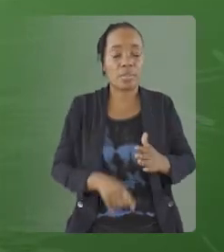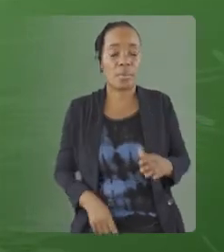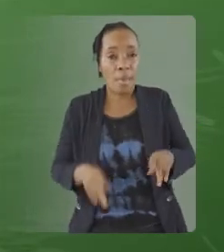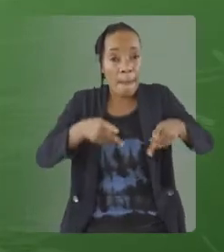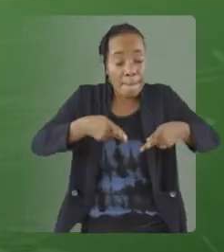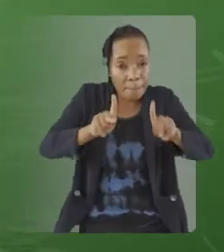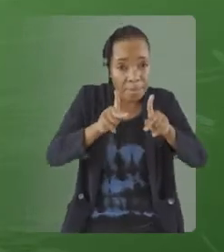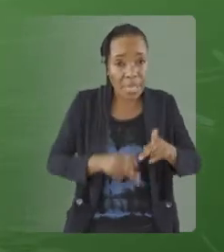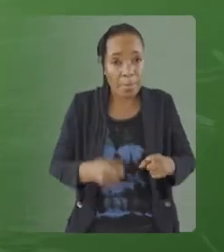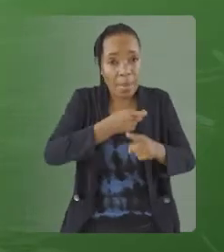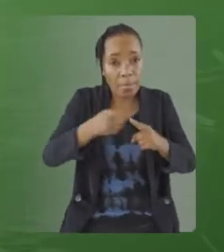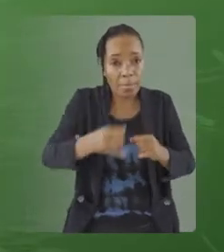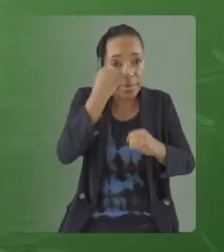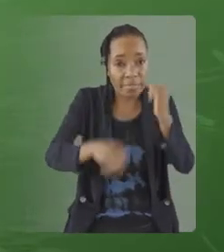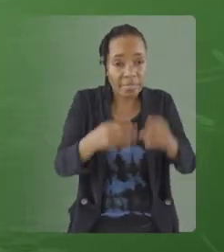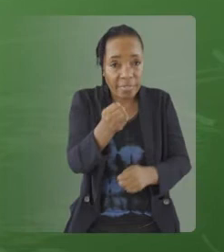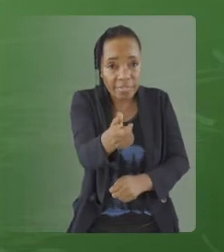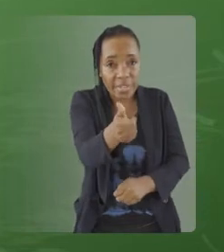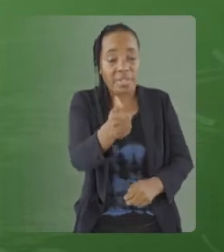la cicatrisation de la plaie.